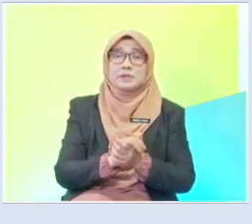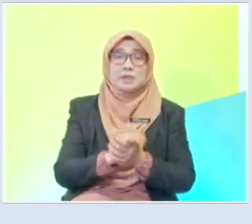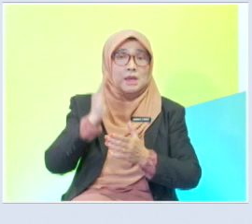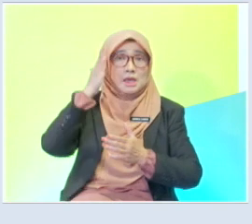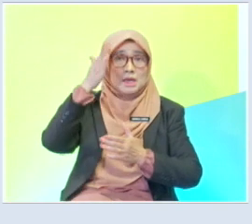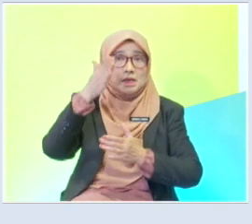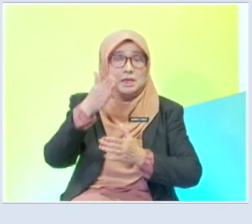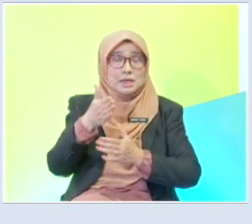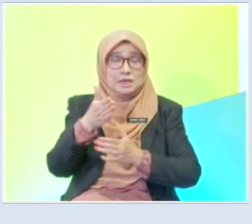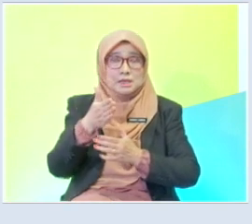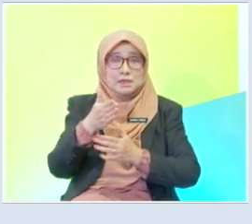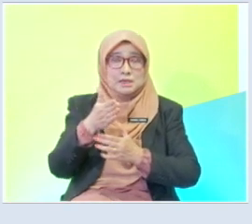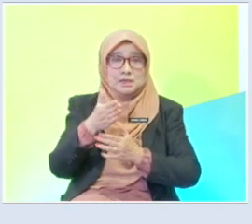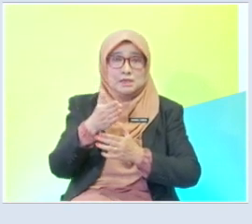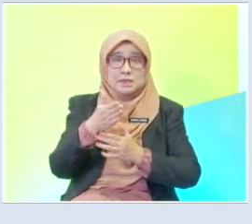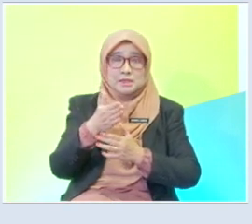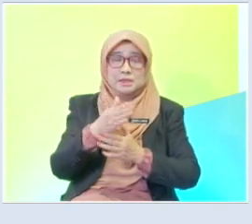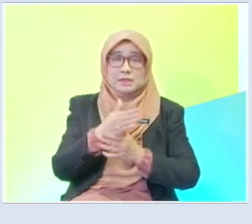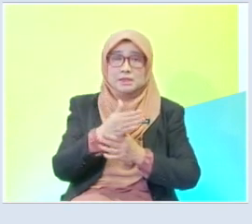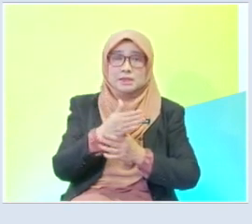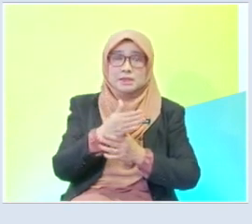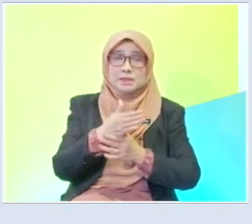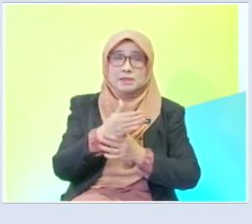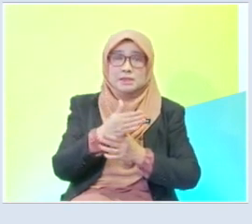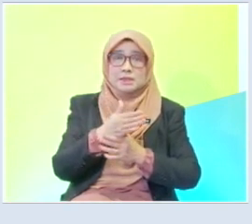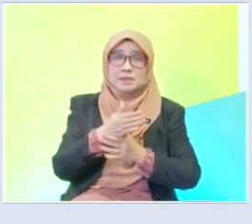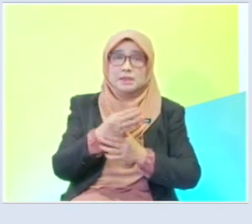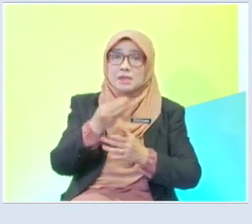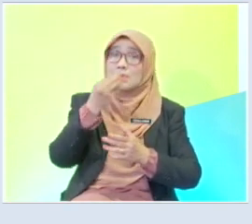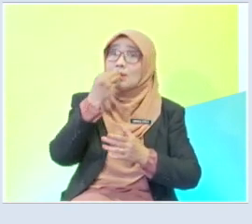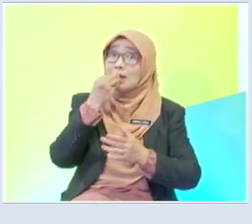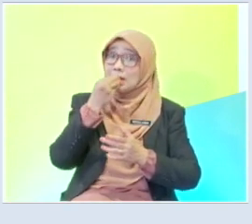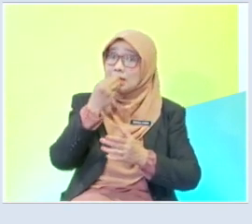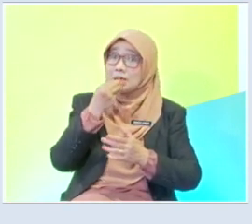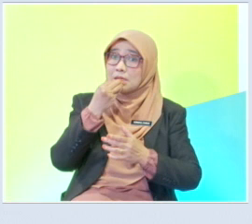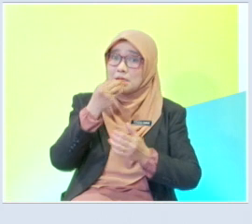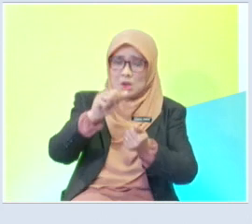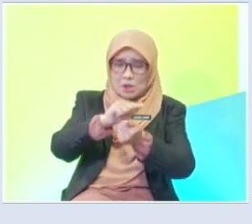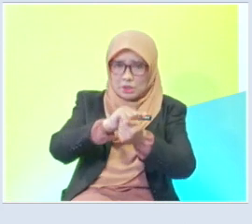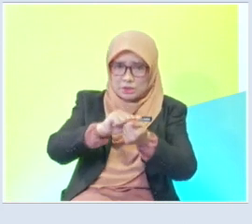akan bertindak secara fagositosis dengan menelan